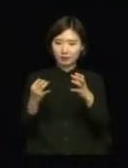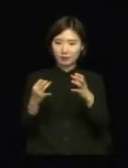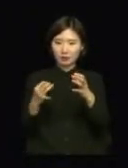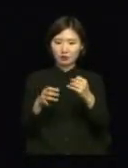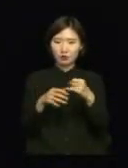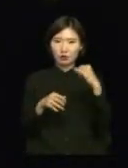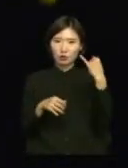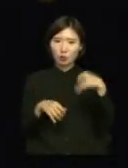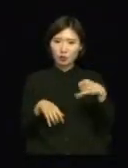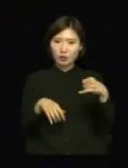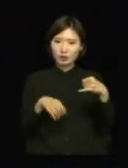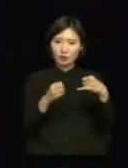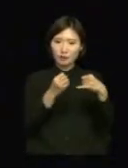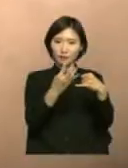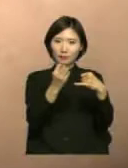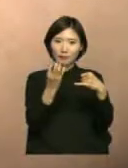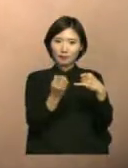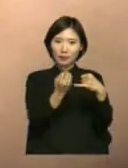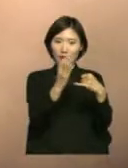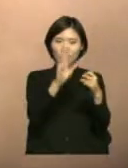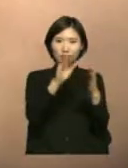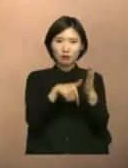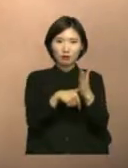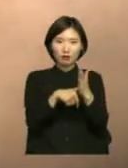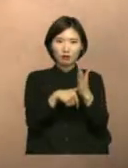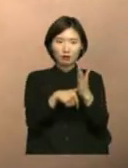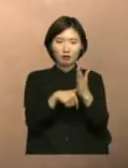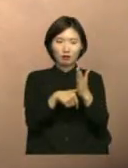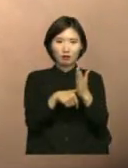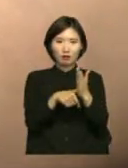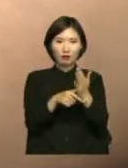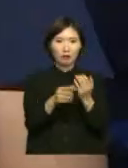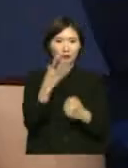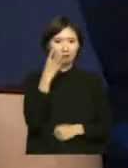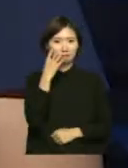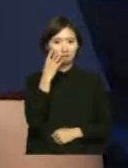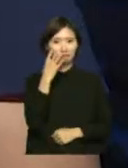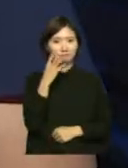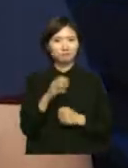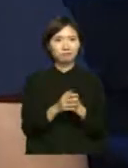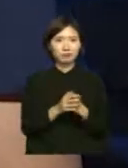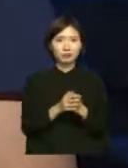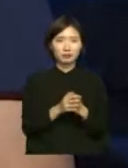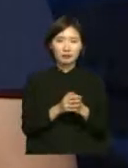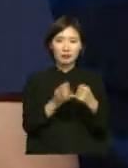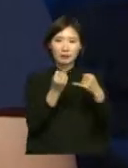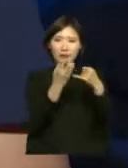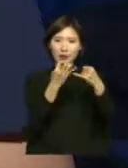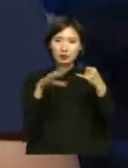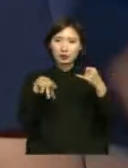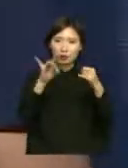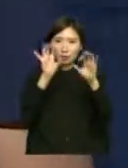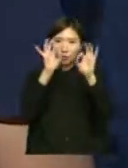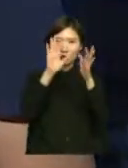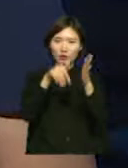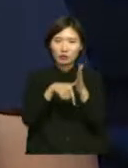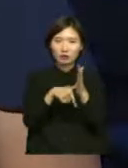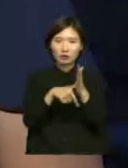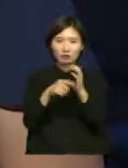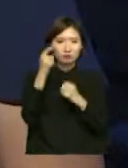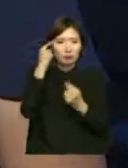가끔씩 빛이 반짝 이때마다 눈망울 도 함께 반짝입니다 박리 포레 처음 봤을 때 생각보다 더 농